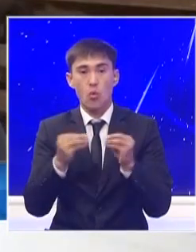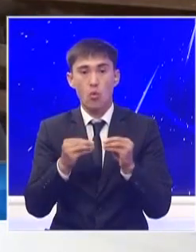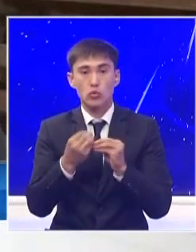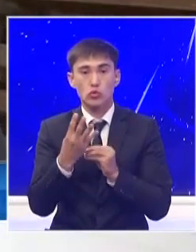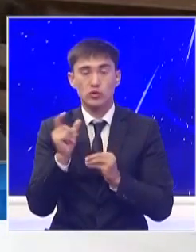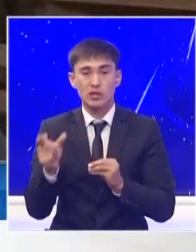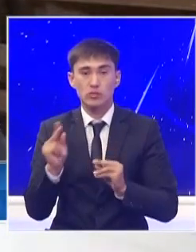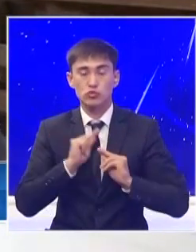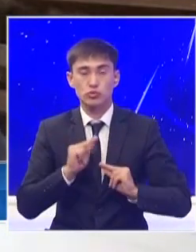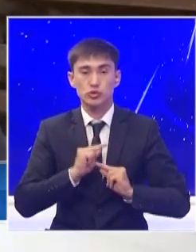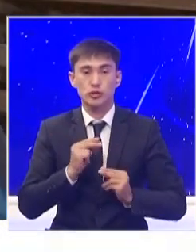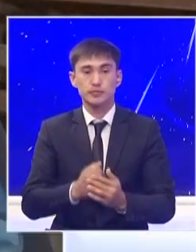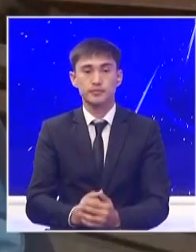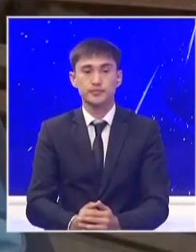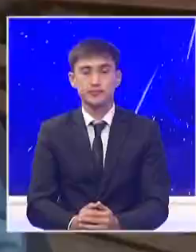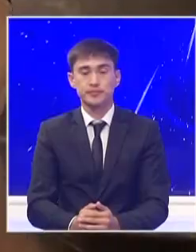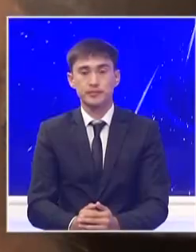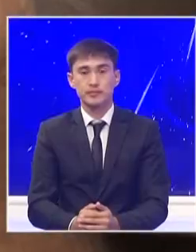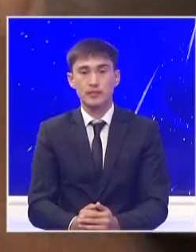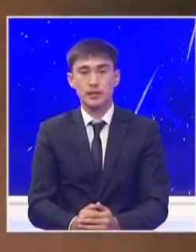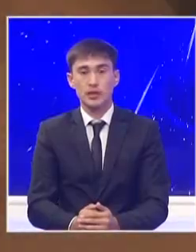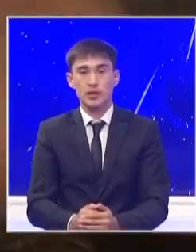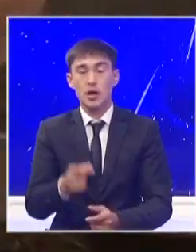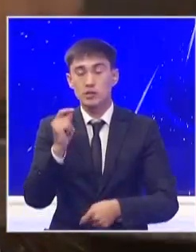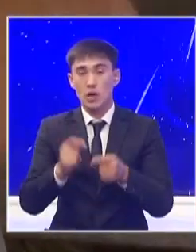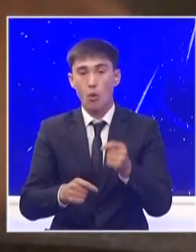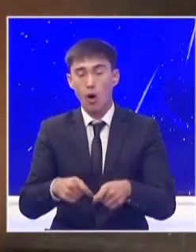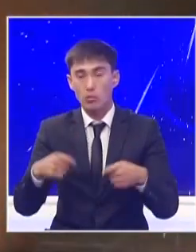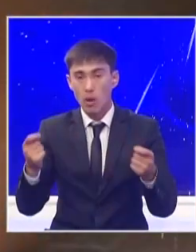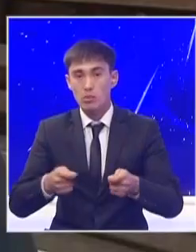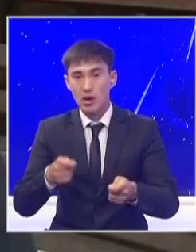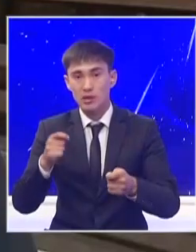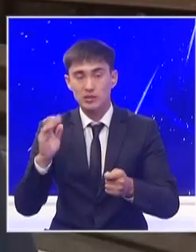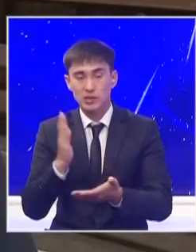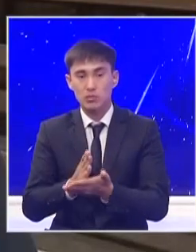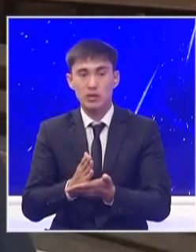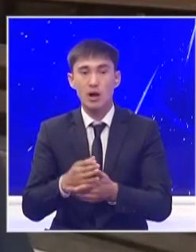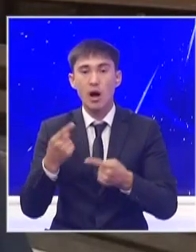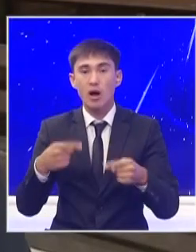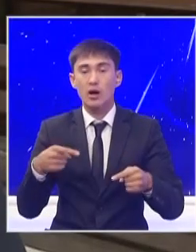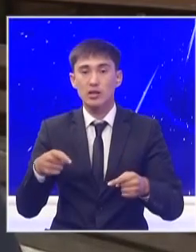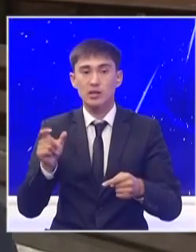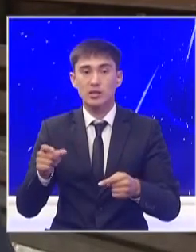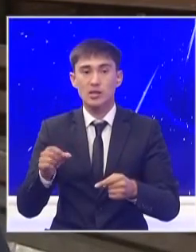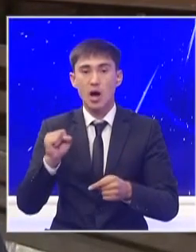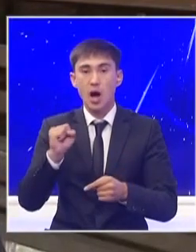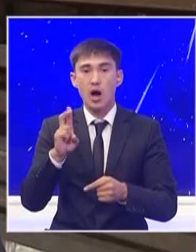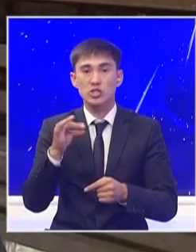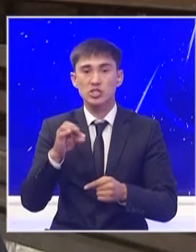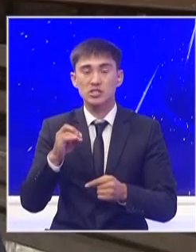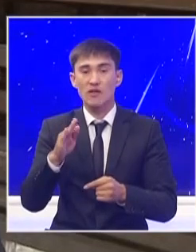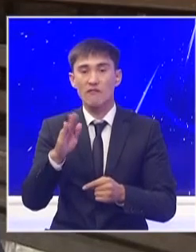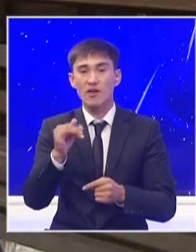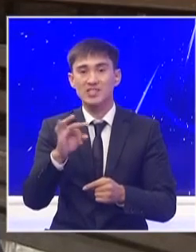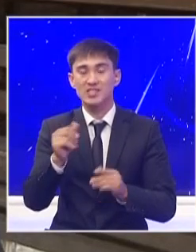14 адам жұмыс істейді. Жағы сауат, мал бағатыны бар. Қалған ана ақши жақтағы фазенда да 6